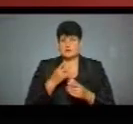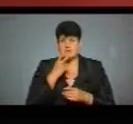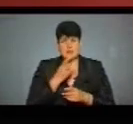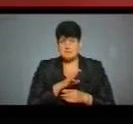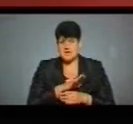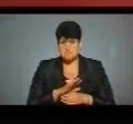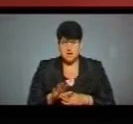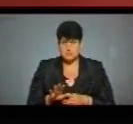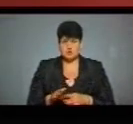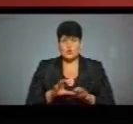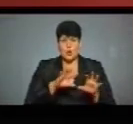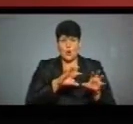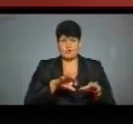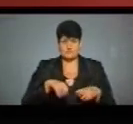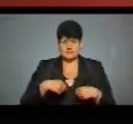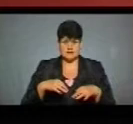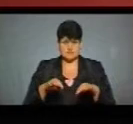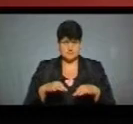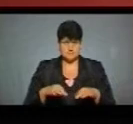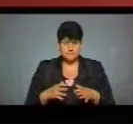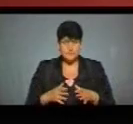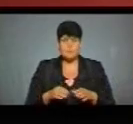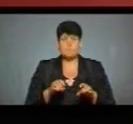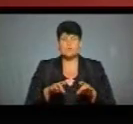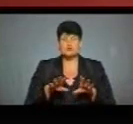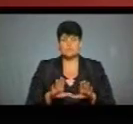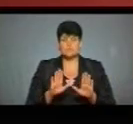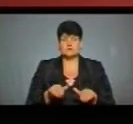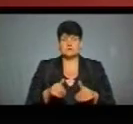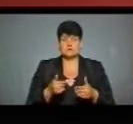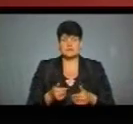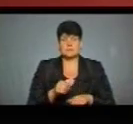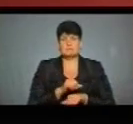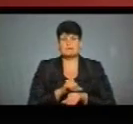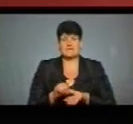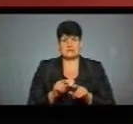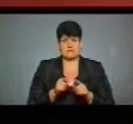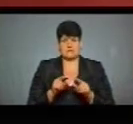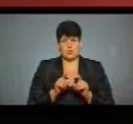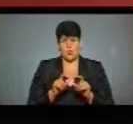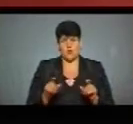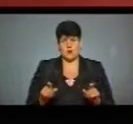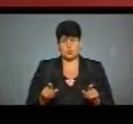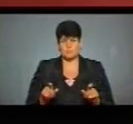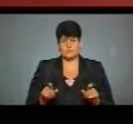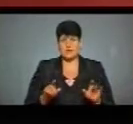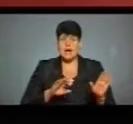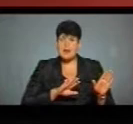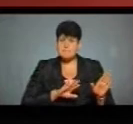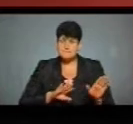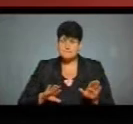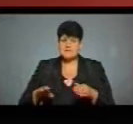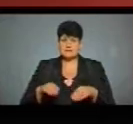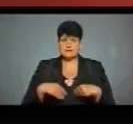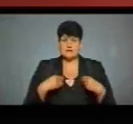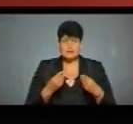передбачено конфіскація транспортного засобу, постанова виноситься митним органом. І після винесення